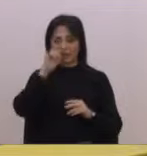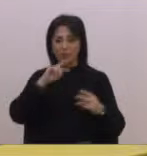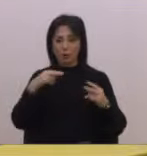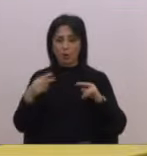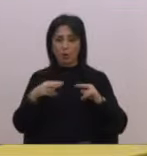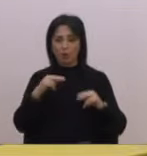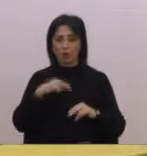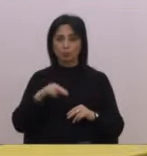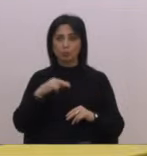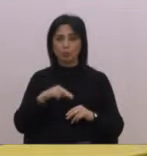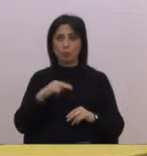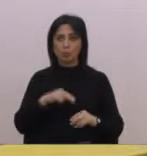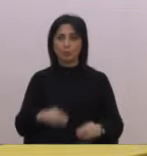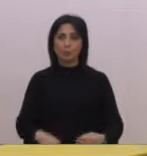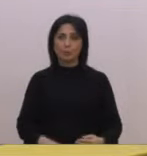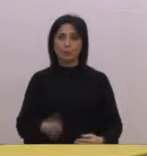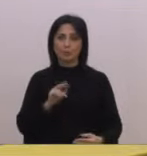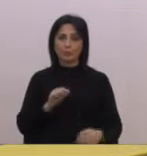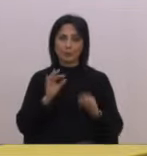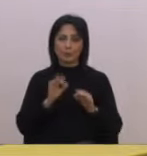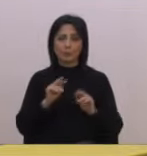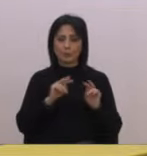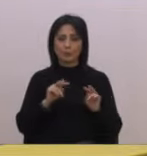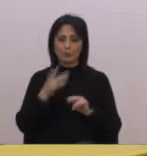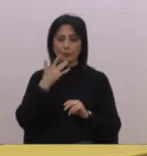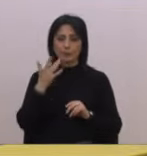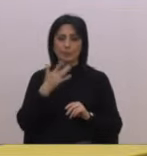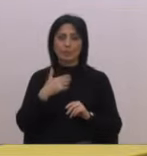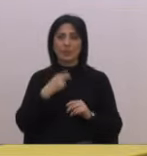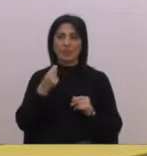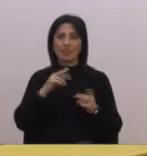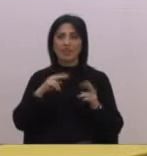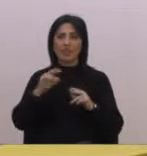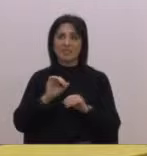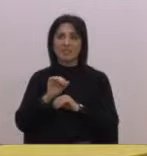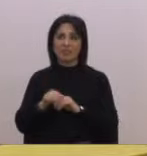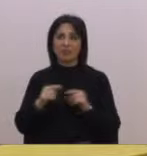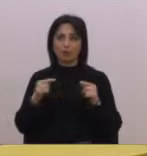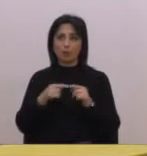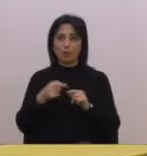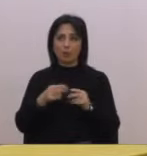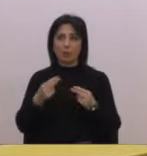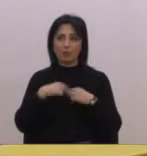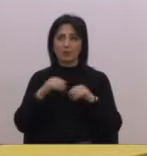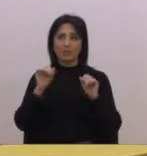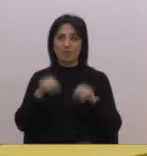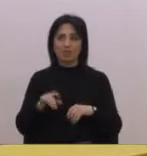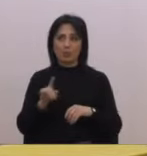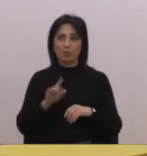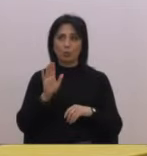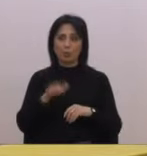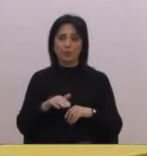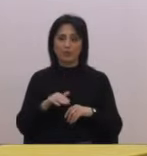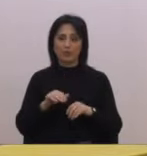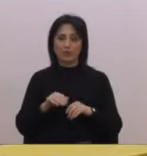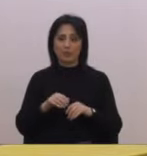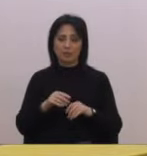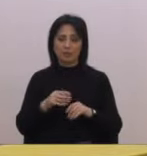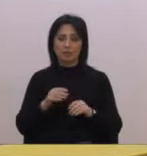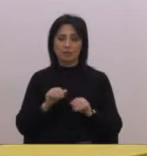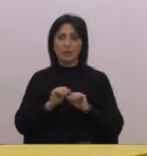კოორდინირებული მუშაობით და სწორი მონეტარული პოლიტიკით ჩვენ ინფლაცია დაუძლიეთ. ზუსტად ამან მოგვცა საშუალება, რომ უფრო თავი მონეტარული